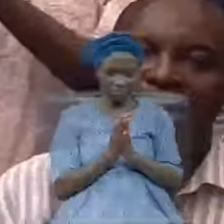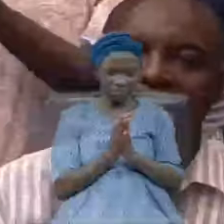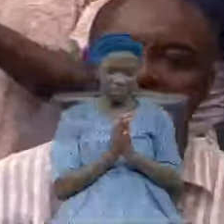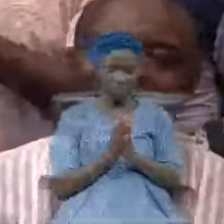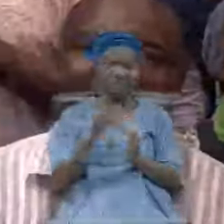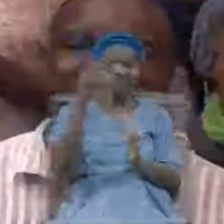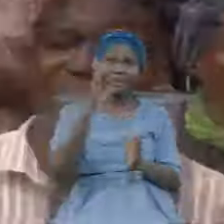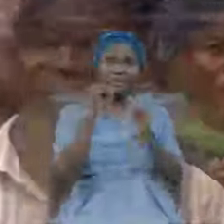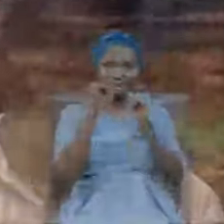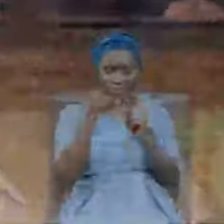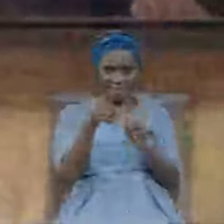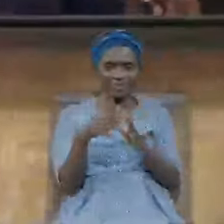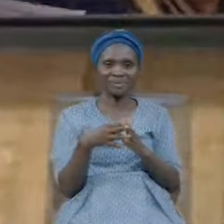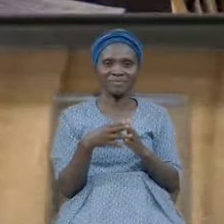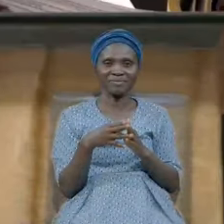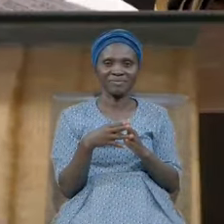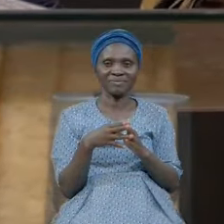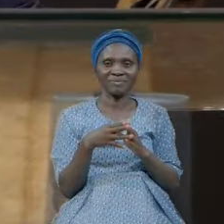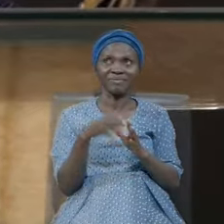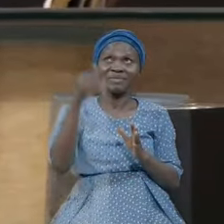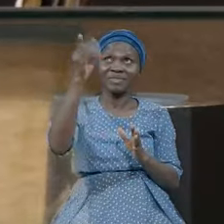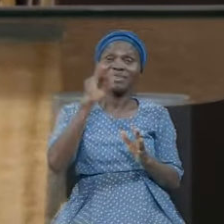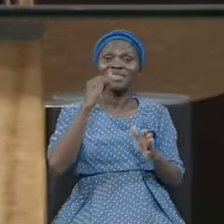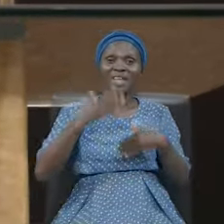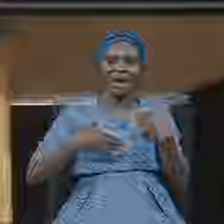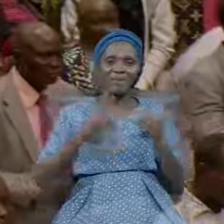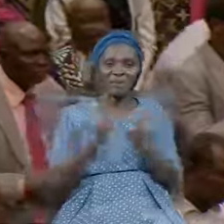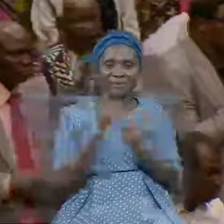Que le Seigneur vous bénisse. Dieu est